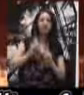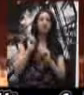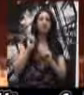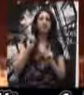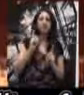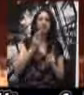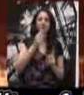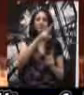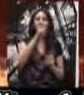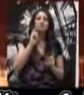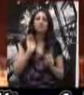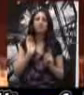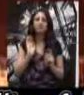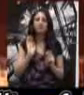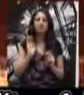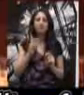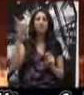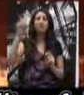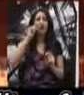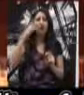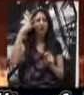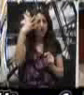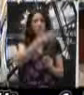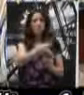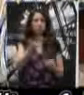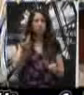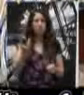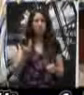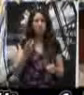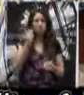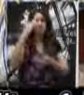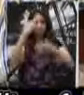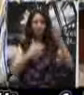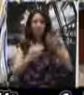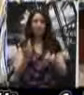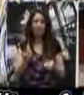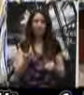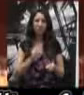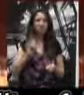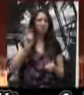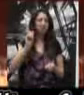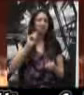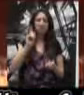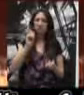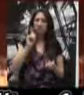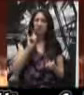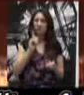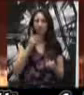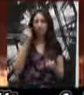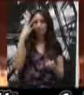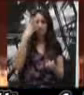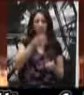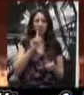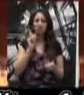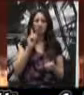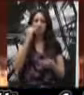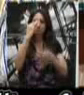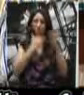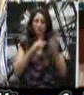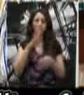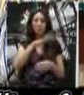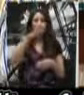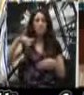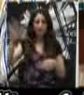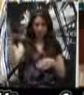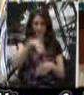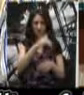هديهم 45 وده ب 90. طب ما سامحش شويه، ما نزلش شويه عشان خاطر في الفايده؟ بيسامح كل ربنا. لا والله ما.